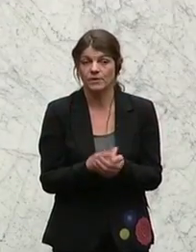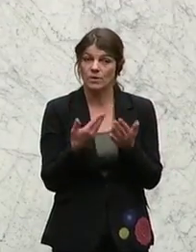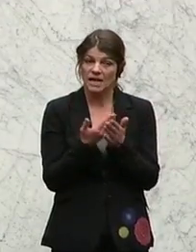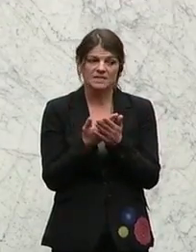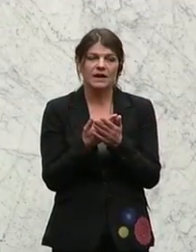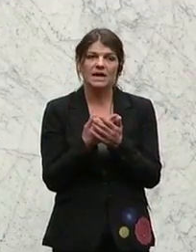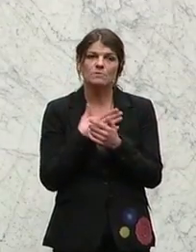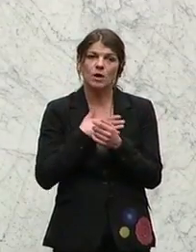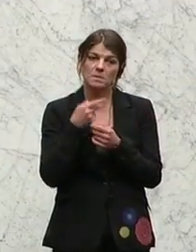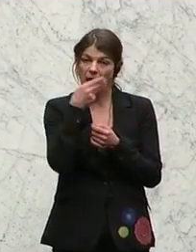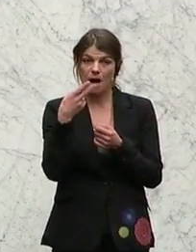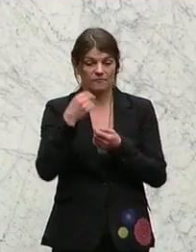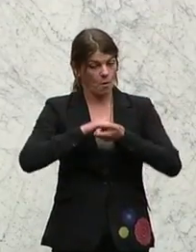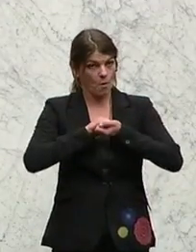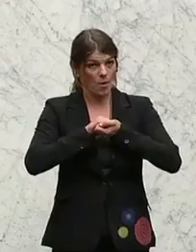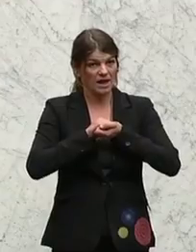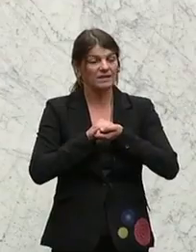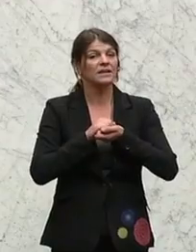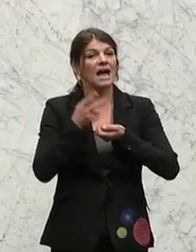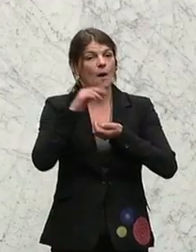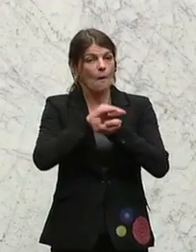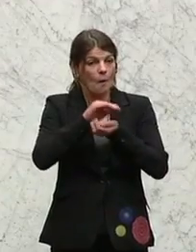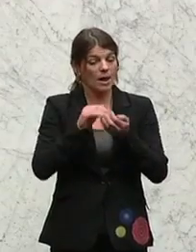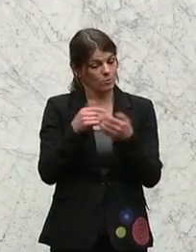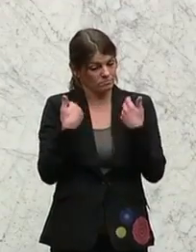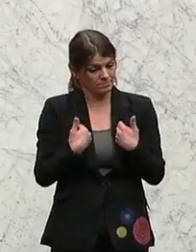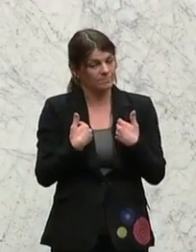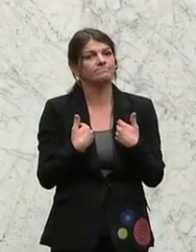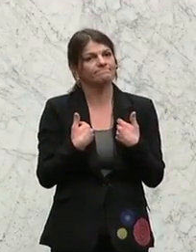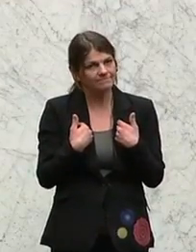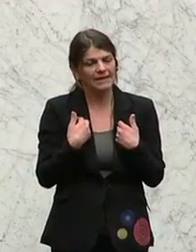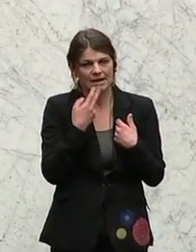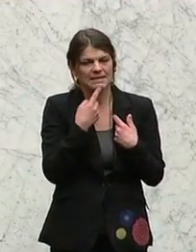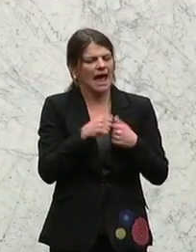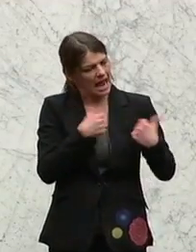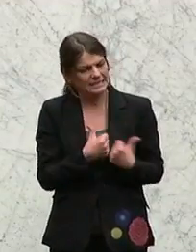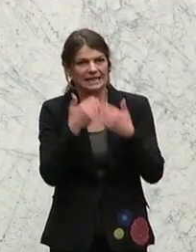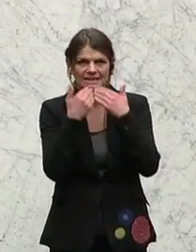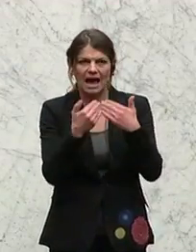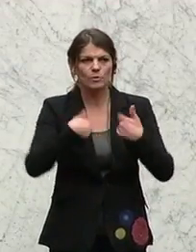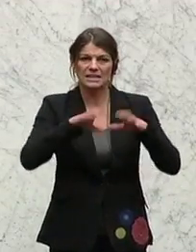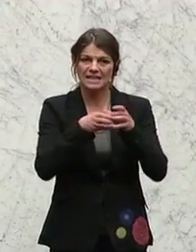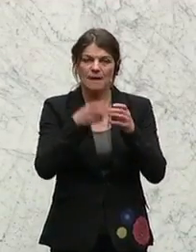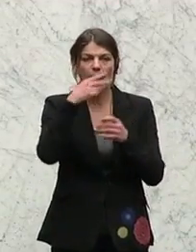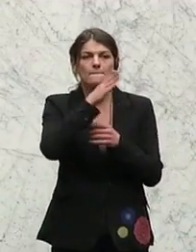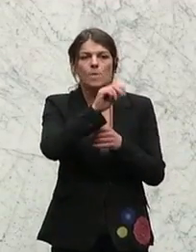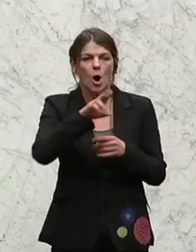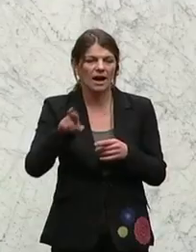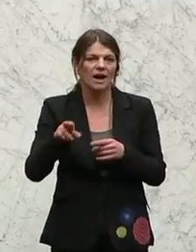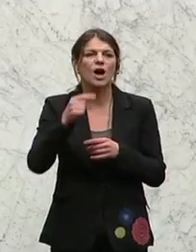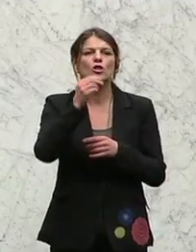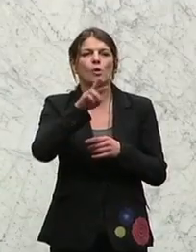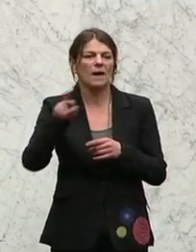Namen vom Kollegen Werner Kogler und mir ganz herzlich unserem Team Edgar Blocher, Hermann Dummer,